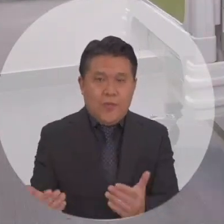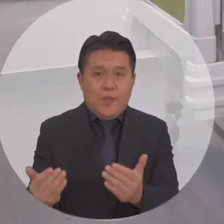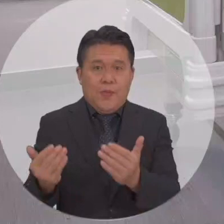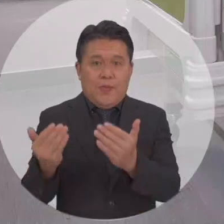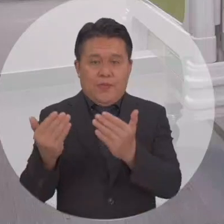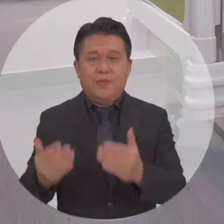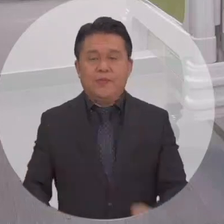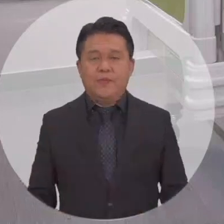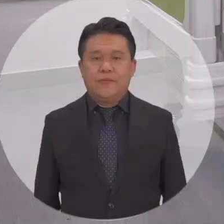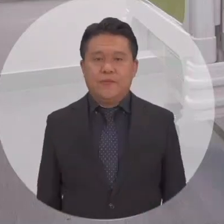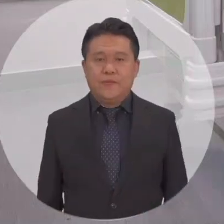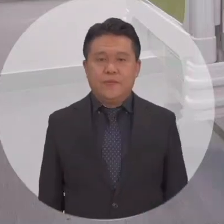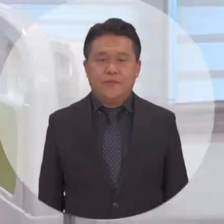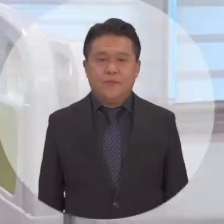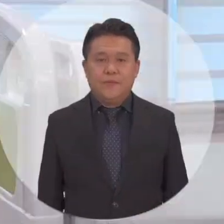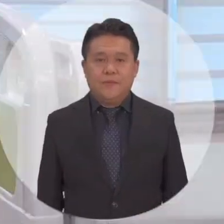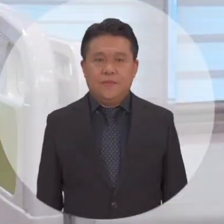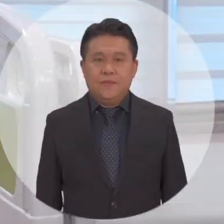일으켜 세웁니다.